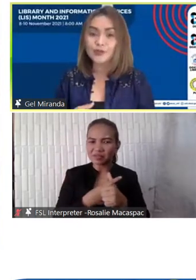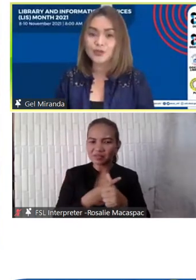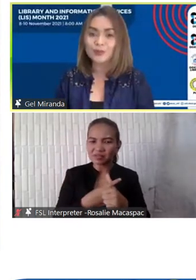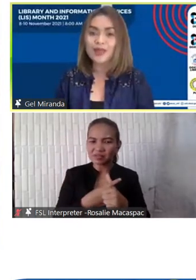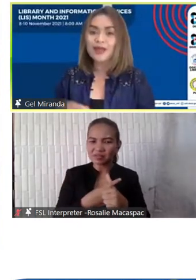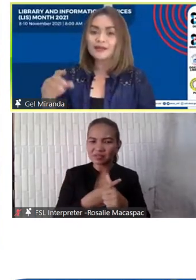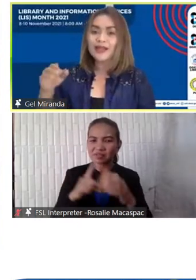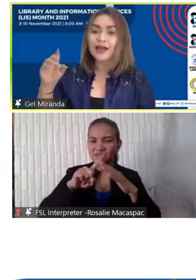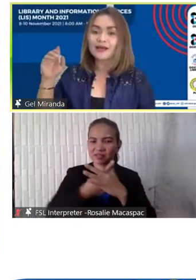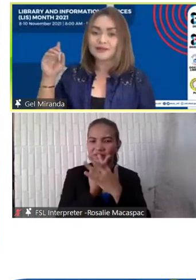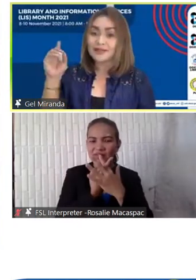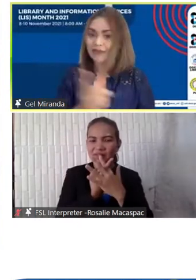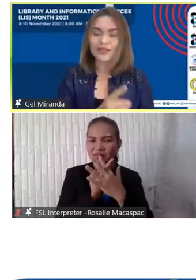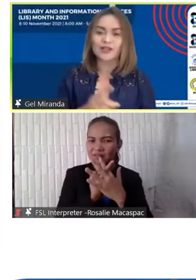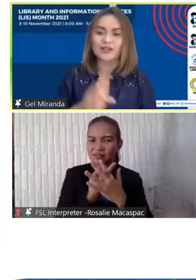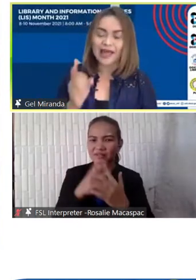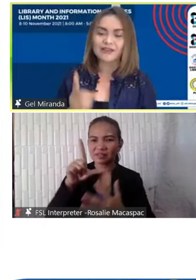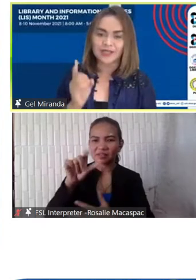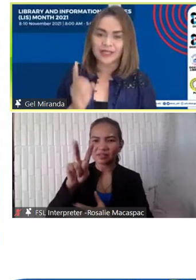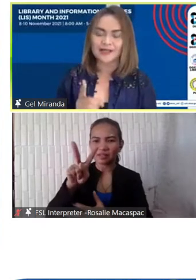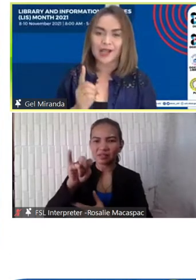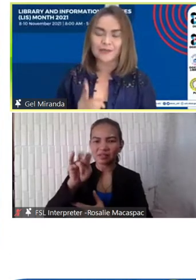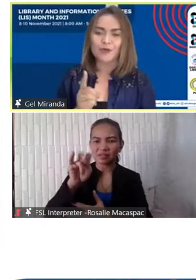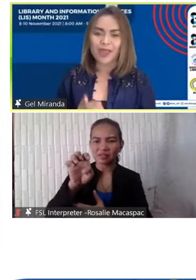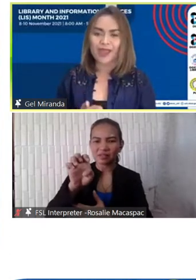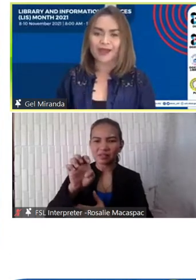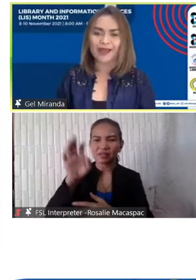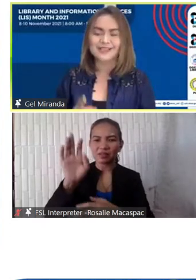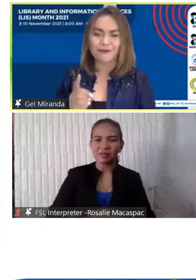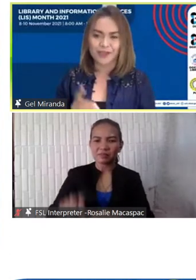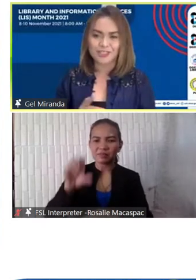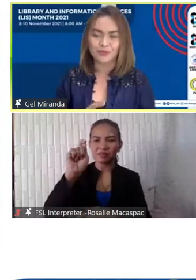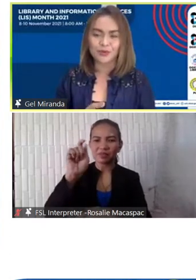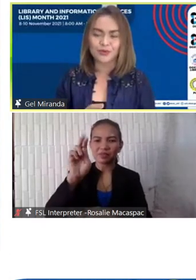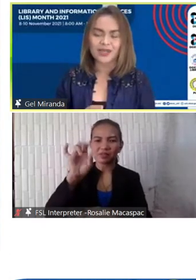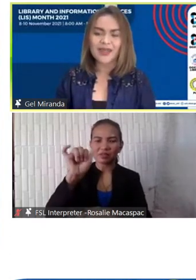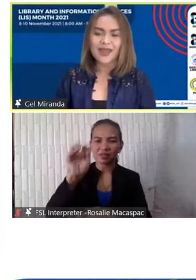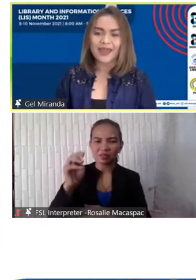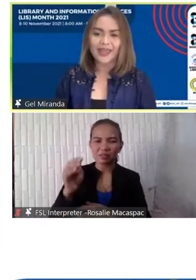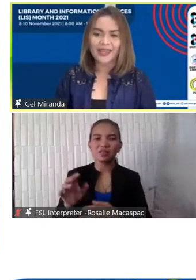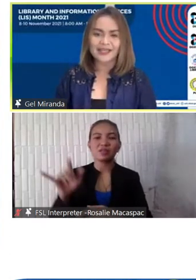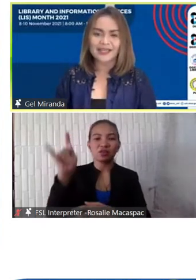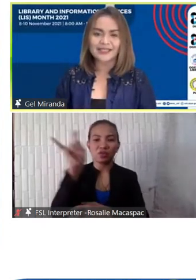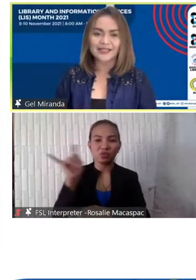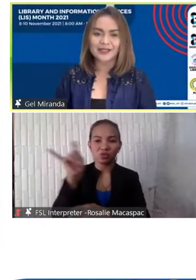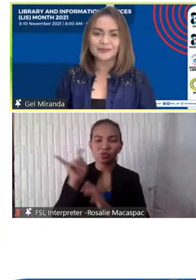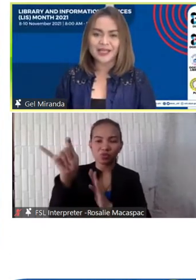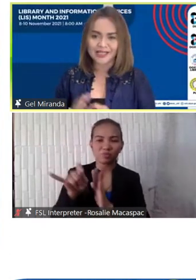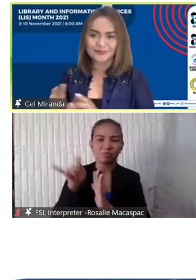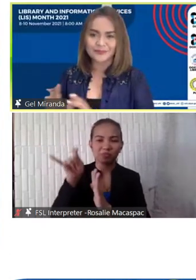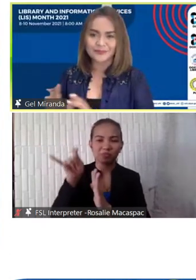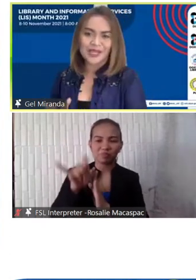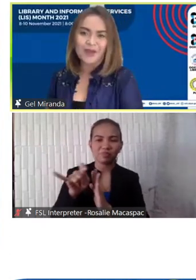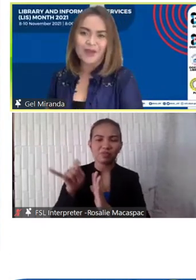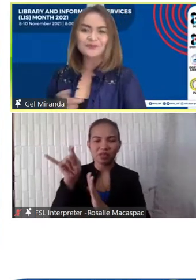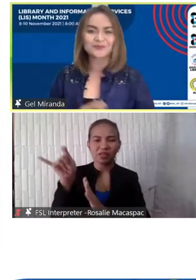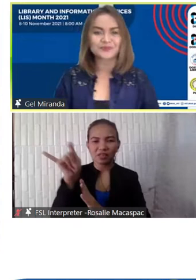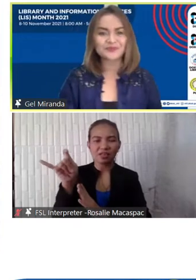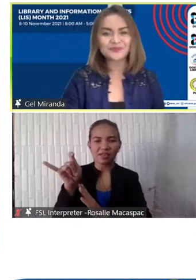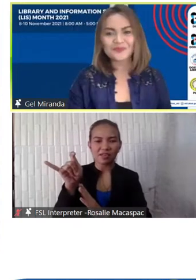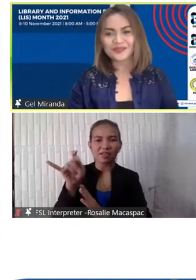and YouTube ng live. Ayun, live talaga kami umiere sa Facebook. And next slide po tayo,